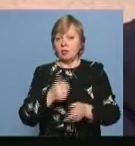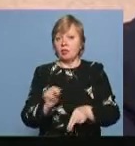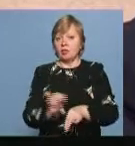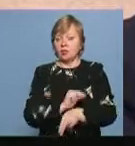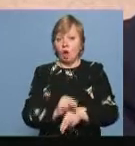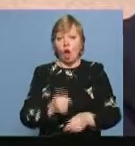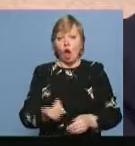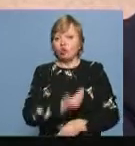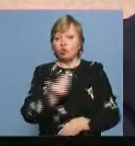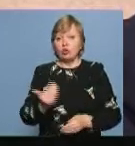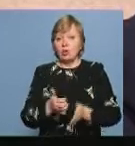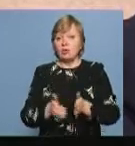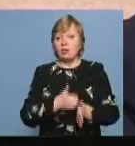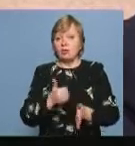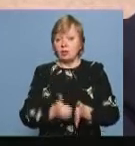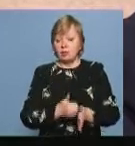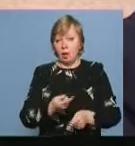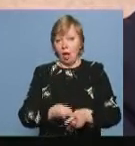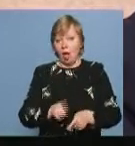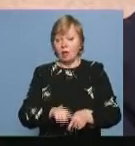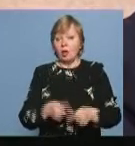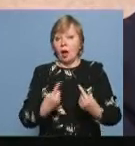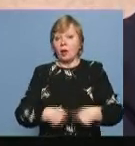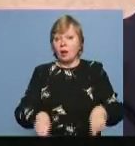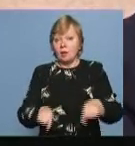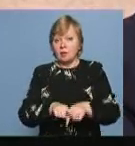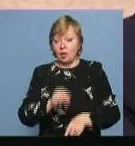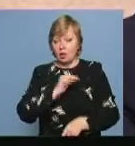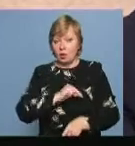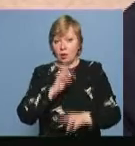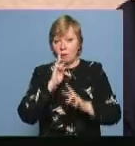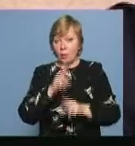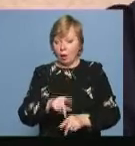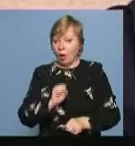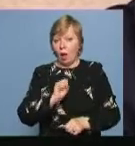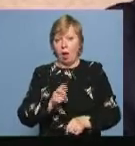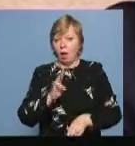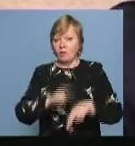недоделки? Недоделки в организации работы, но не строительные.